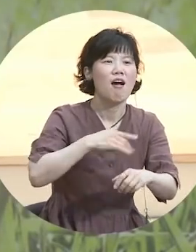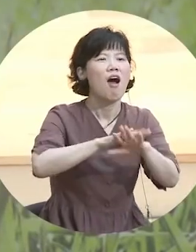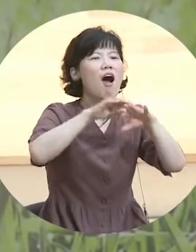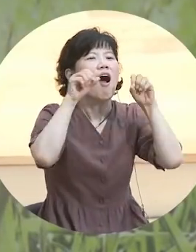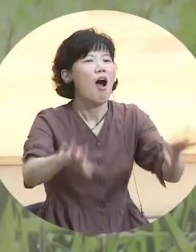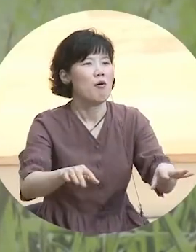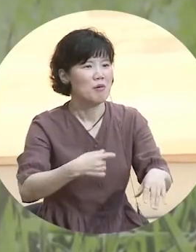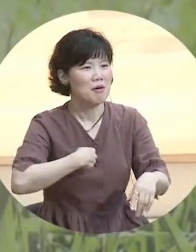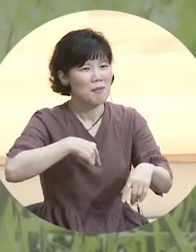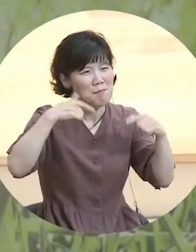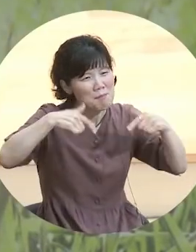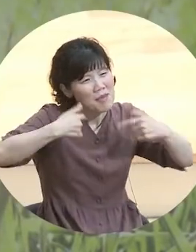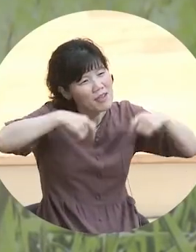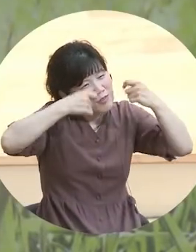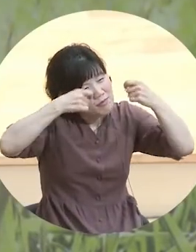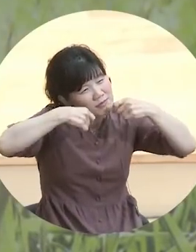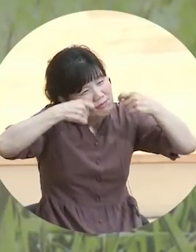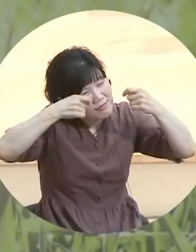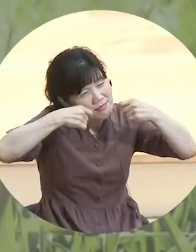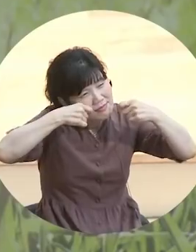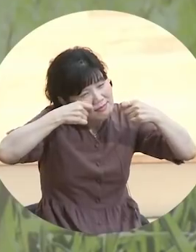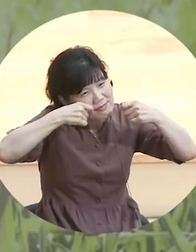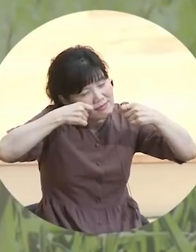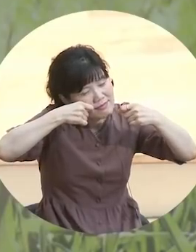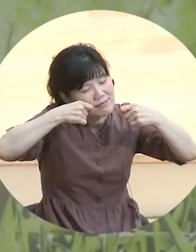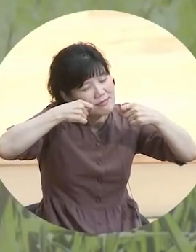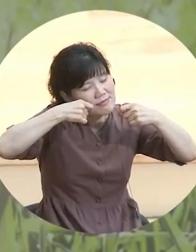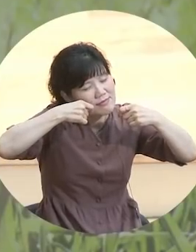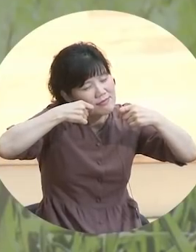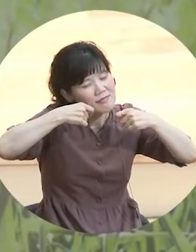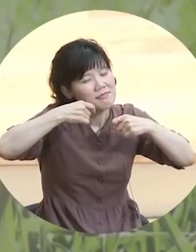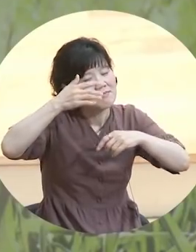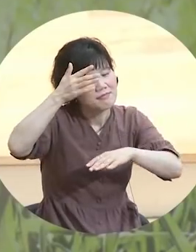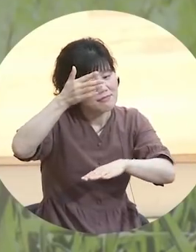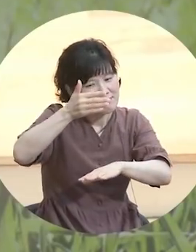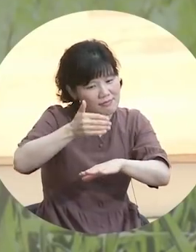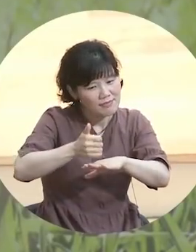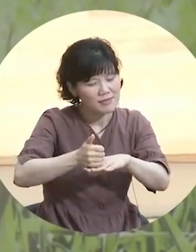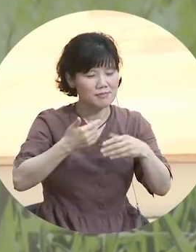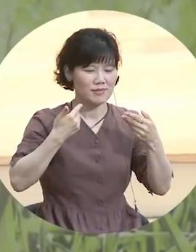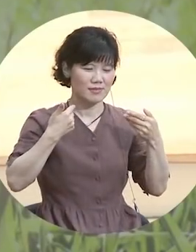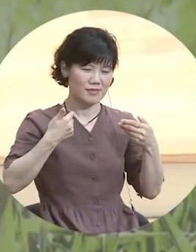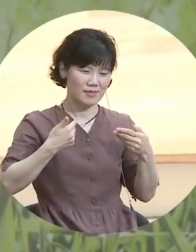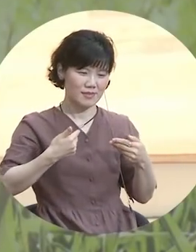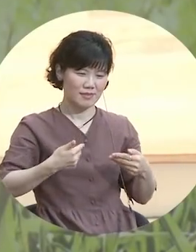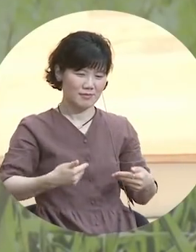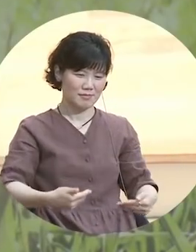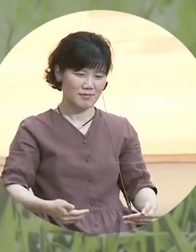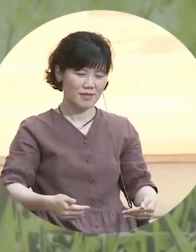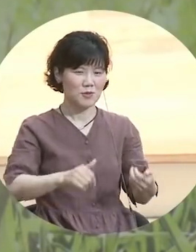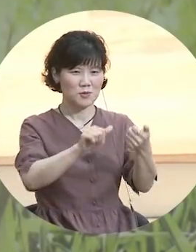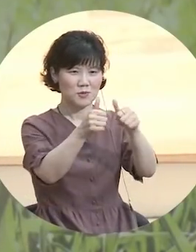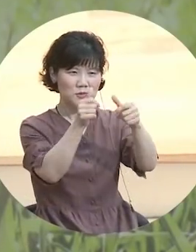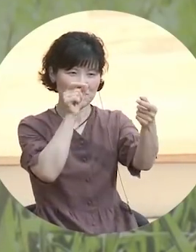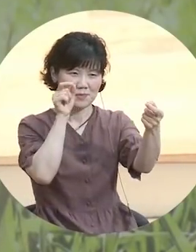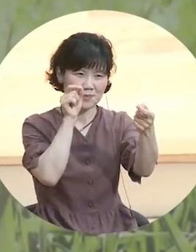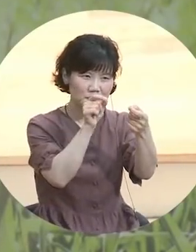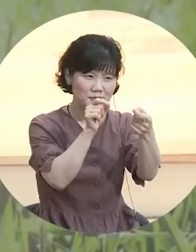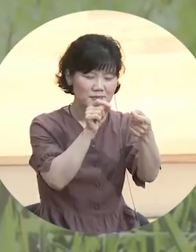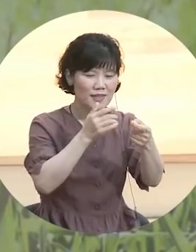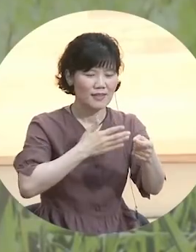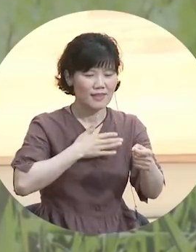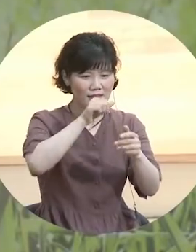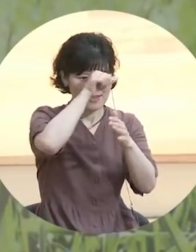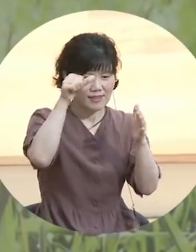허무해가지고 매일매일 눈물을 흘리다가 그 다음 이제 좀 차분해질 때가 있잖아요. 이제 죽음을 앞두고